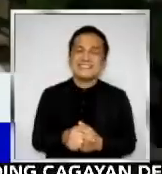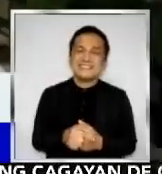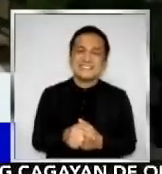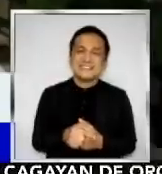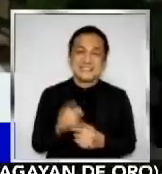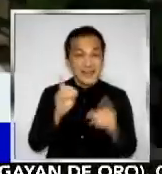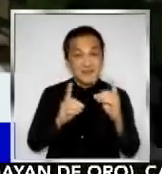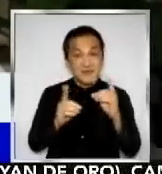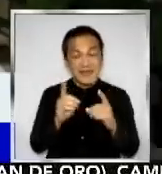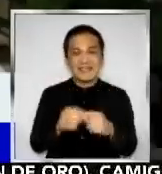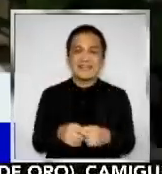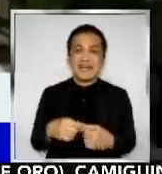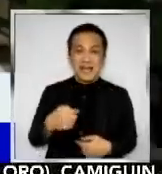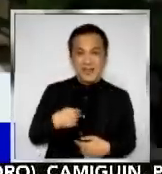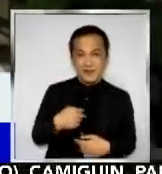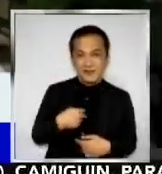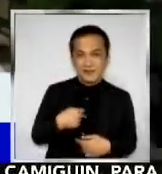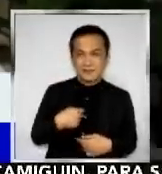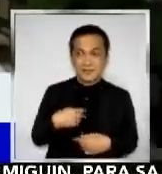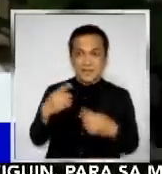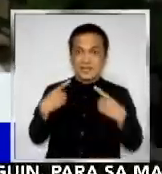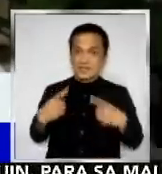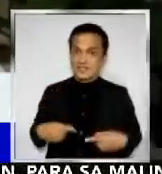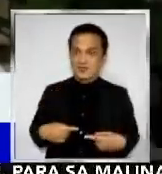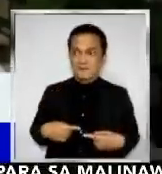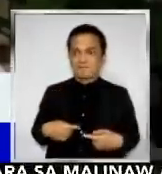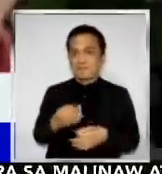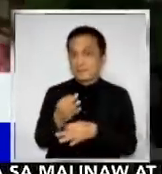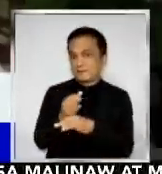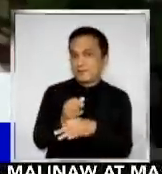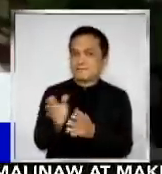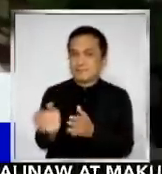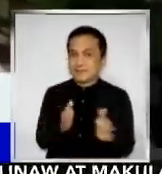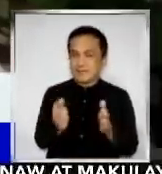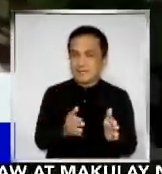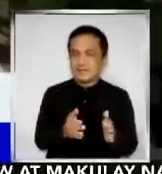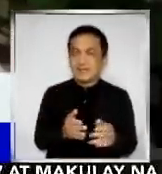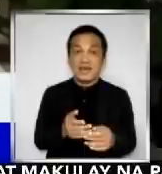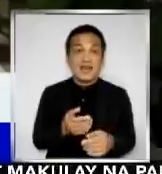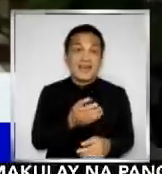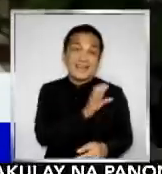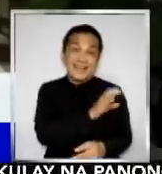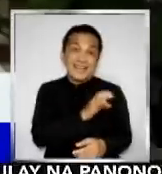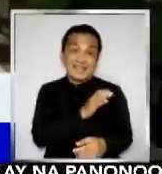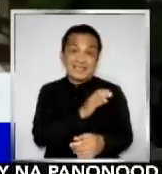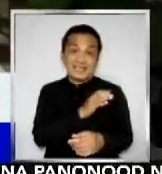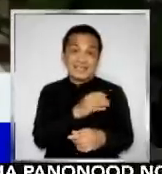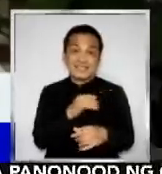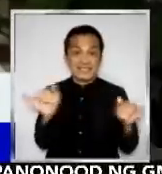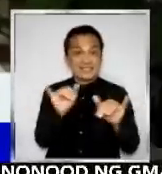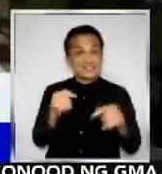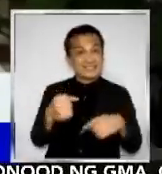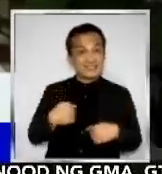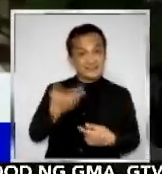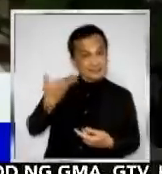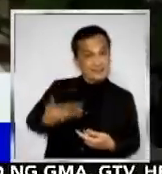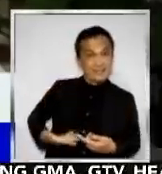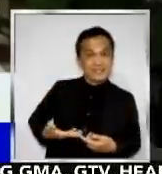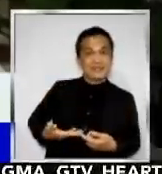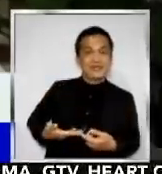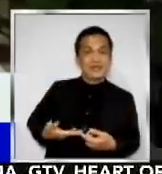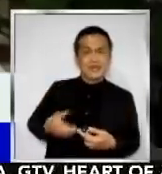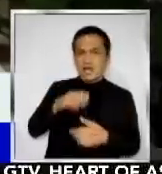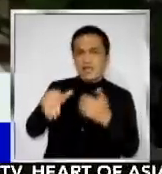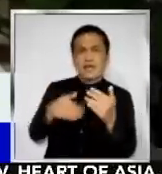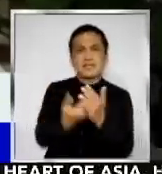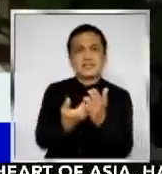my wardrobe because my character is almost like me. And so lahat ng mga dati kong